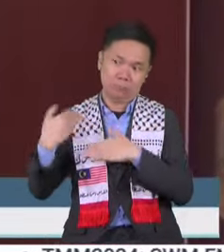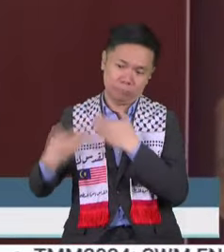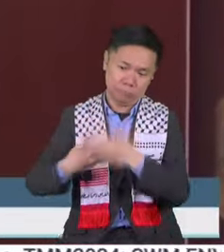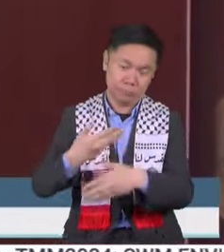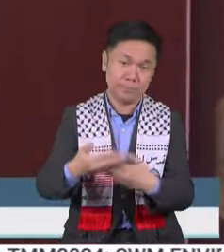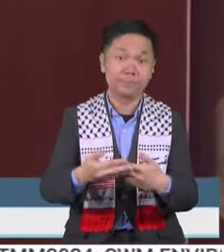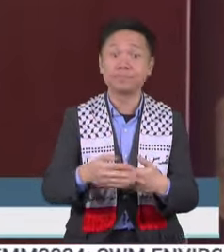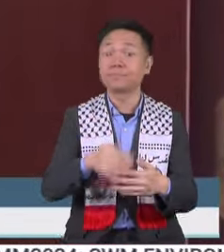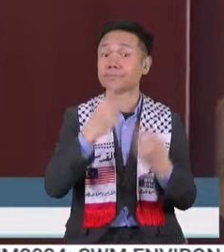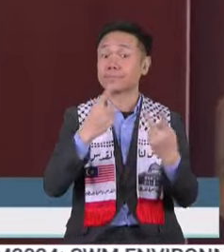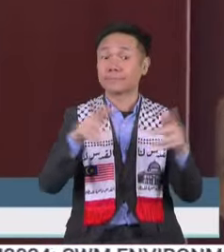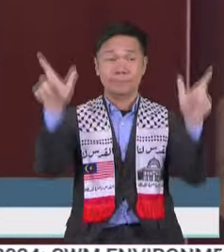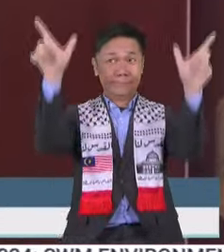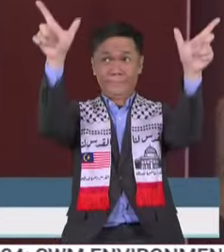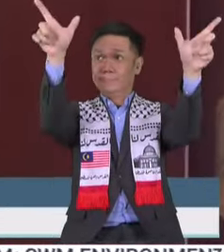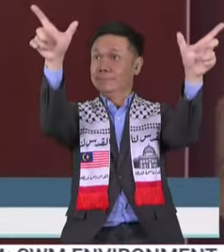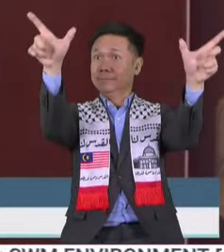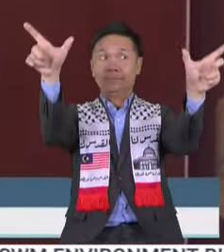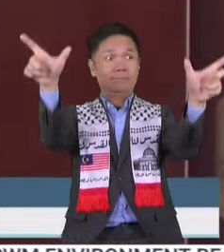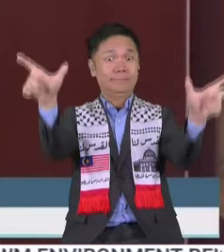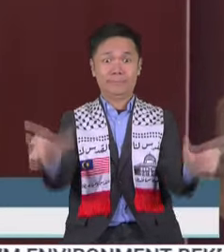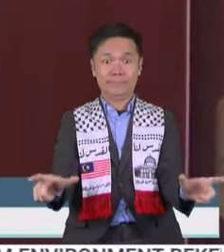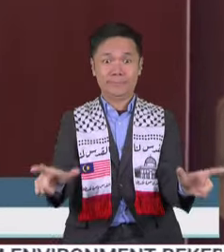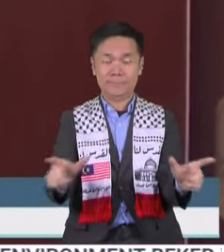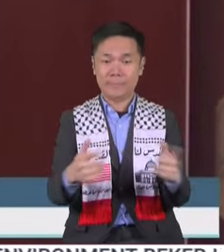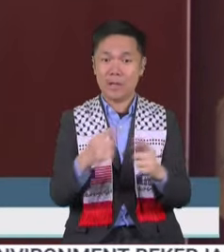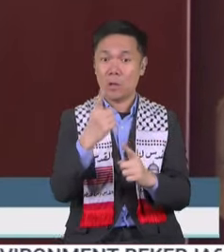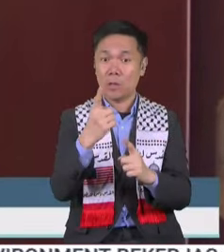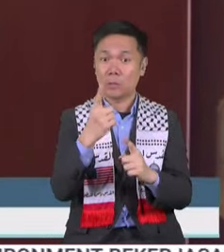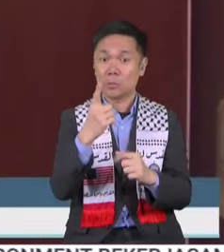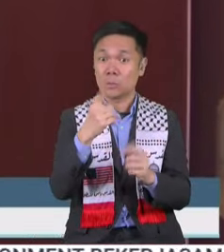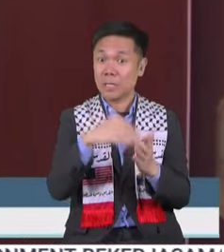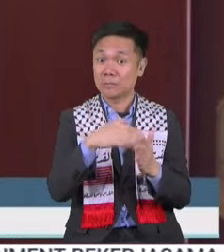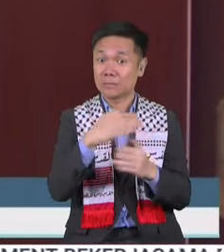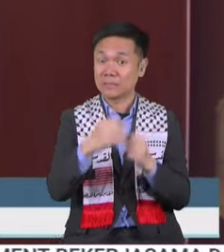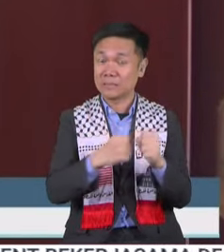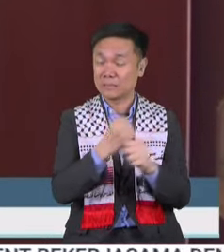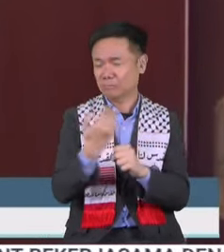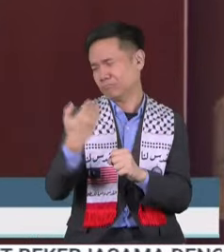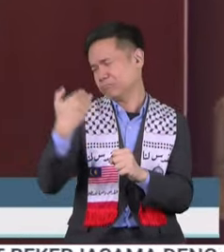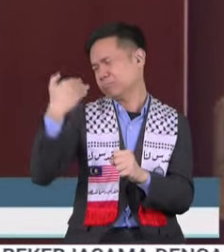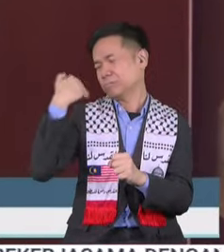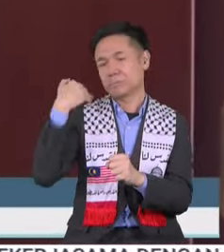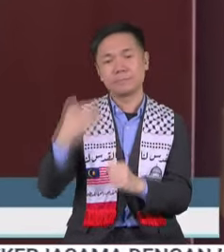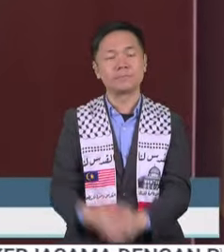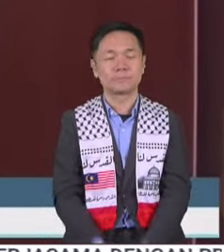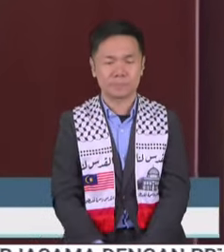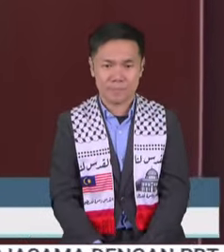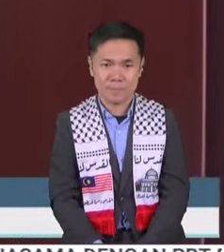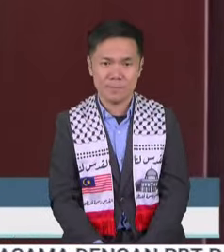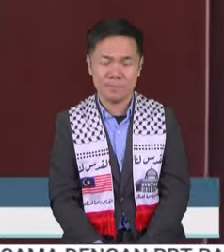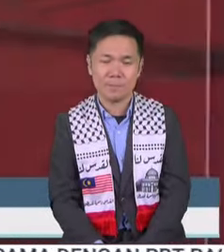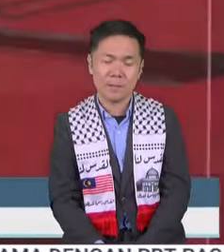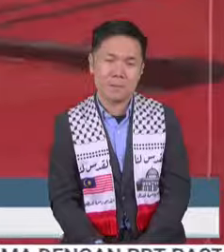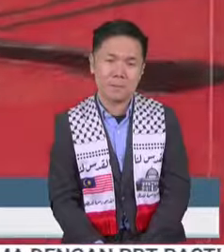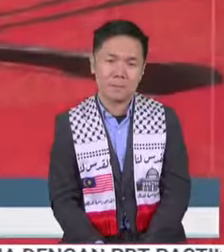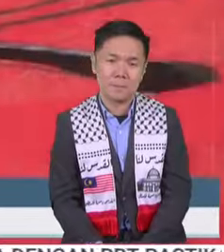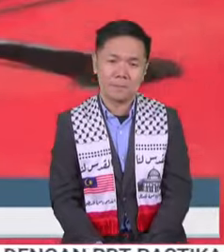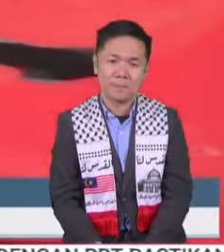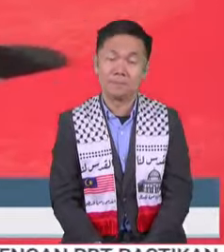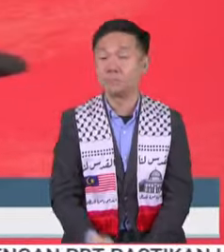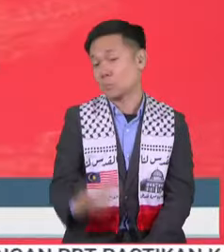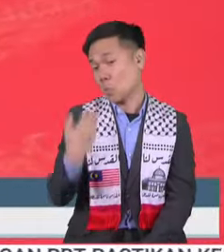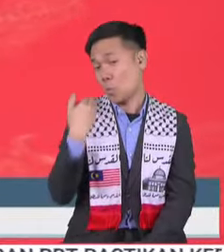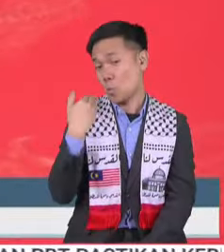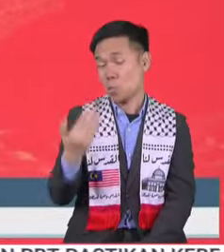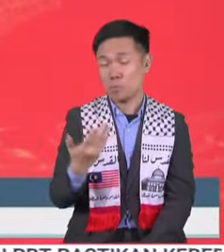Ini Chun Lian ini ialah dari 1,000 lebih tahun sudah. Duluan orang suka